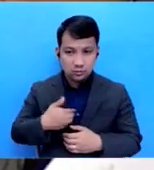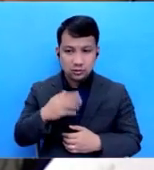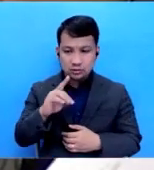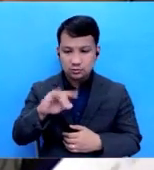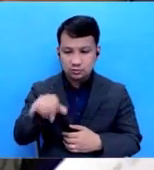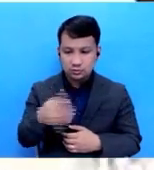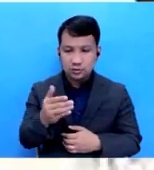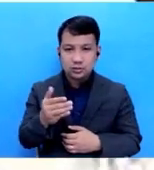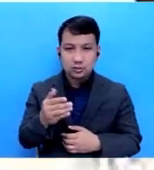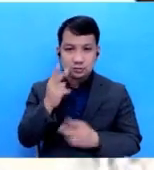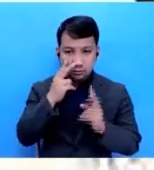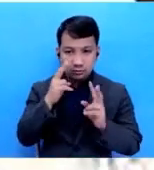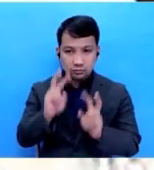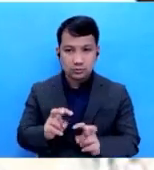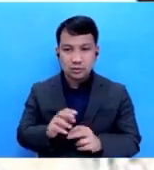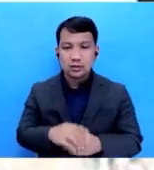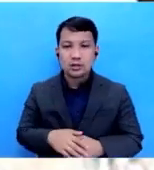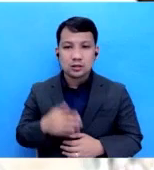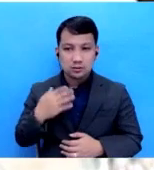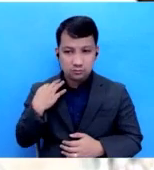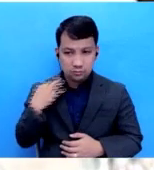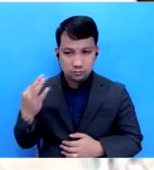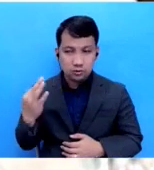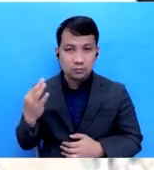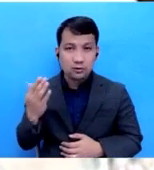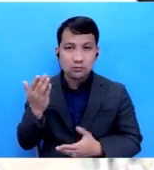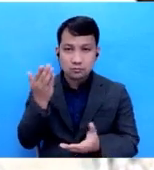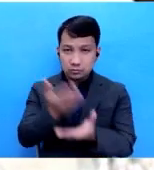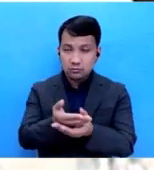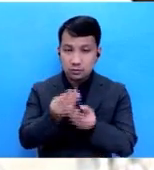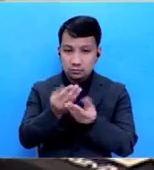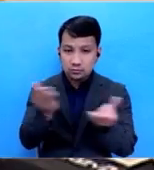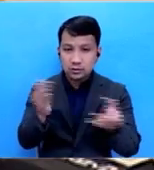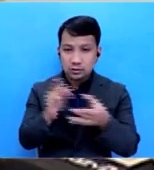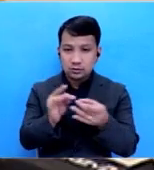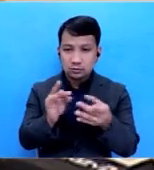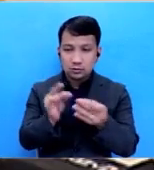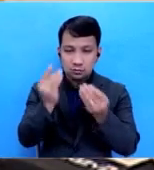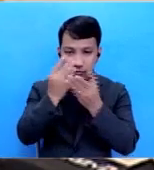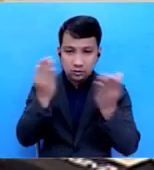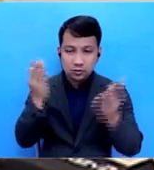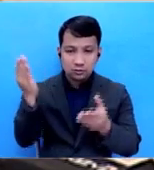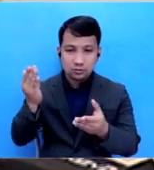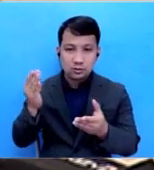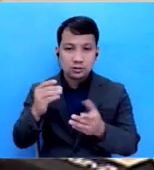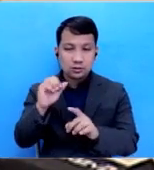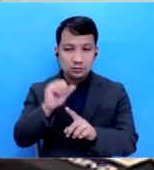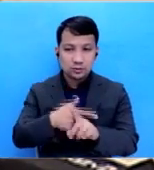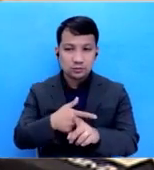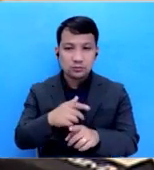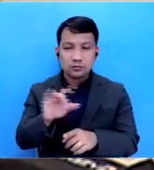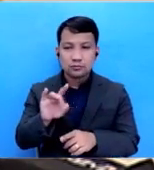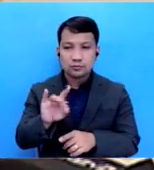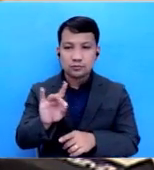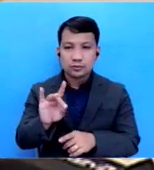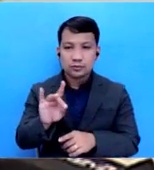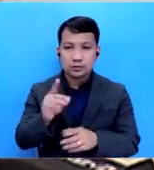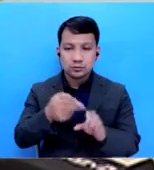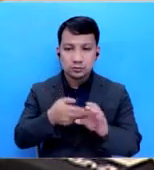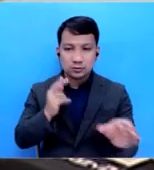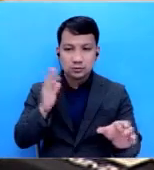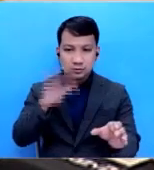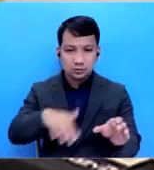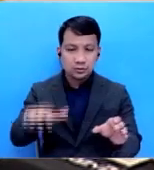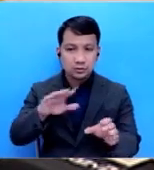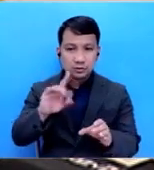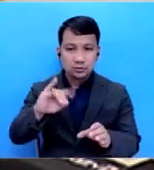para tumistigo. Voluntaryo raw itong nagbigay ng testimonya. Abril noong 2018 nang magbitiw si Aguirre bilang